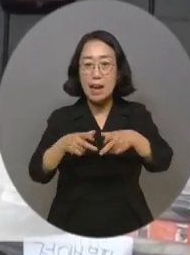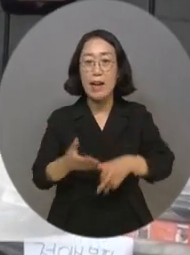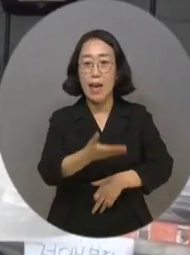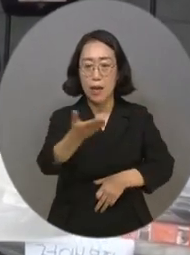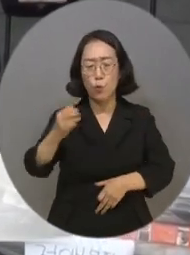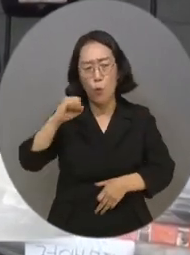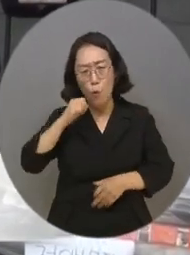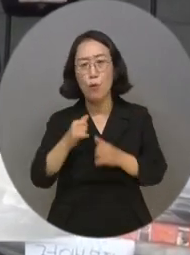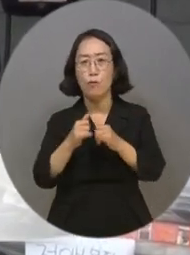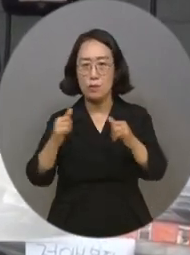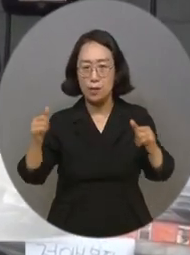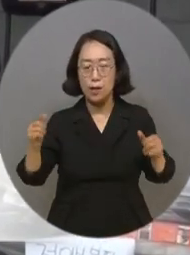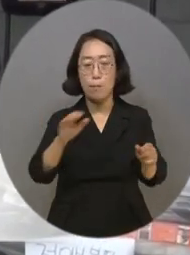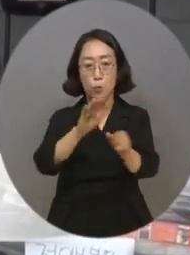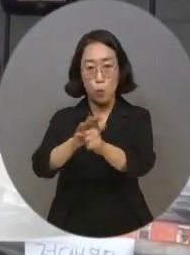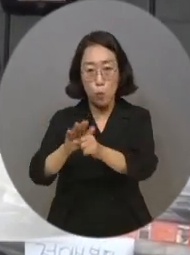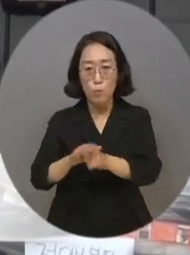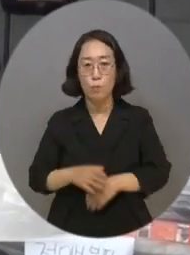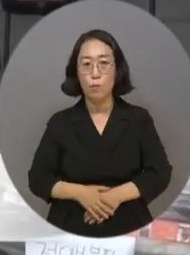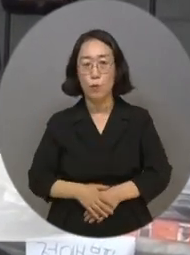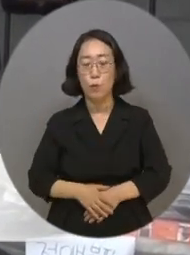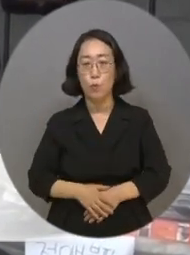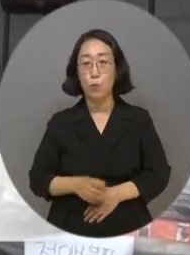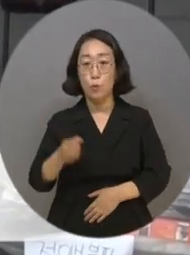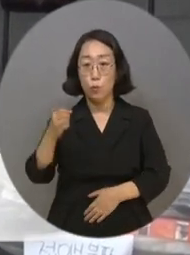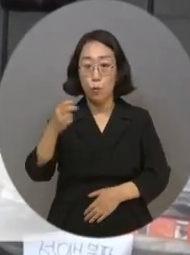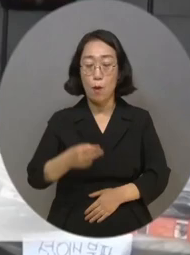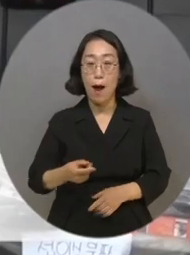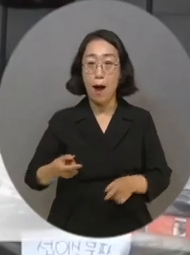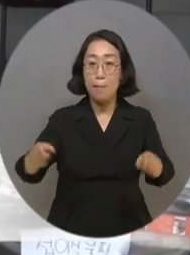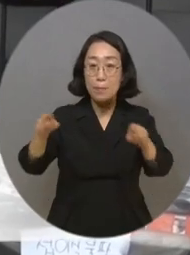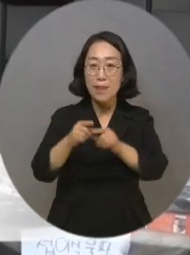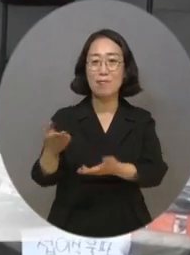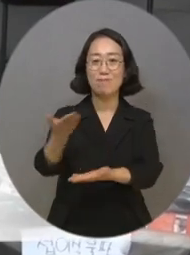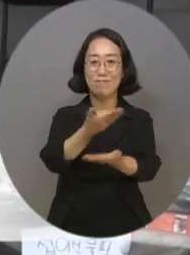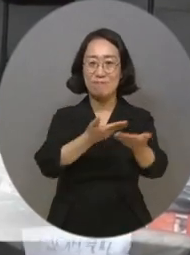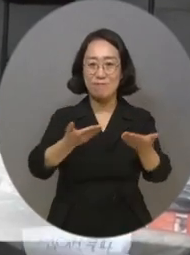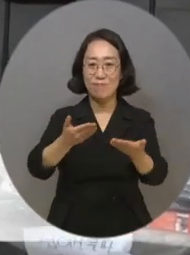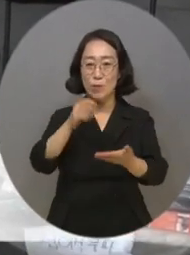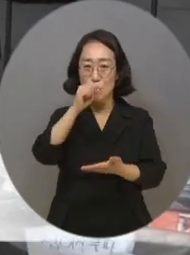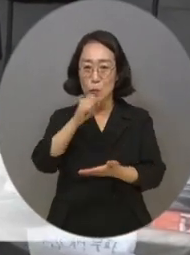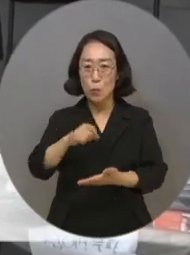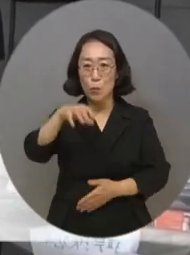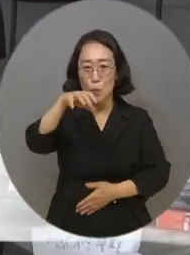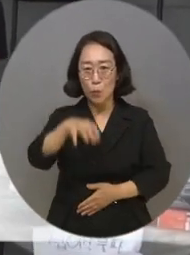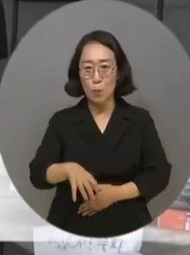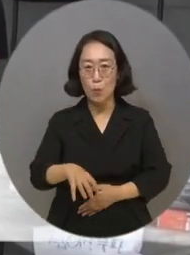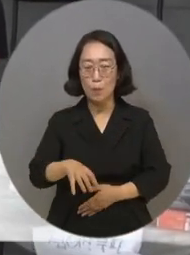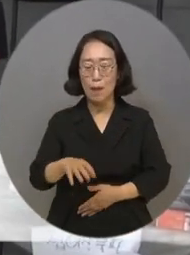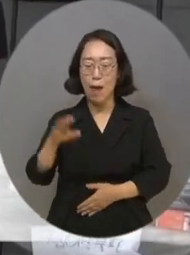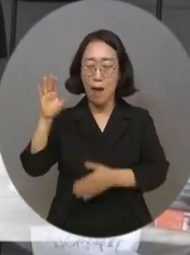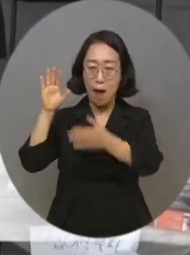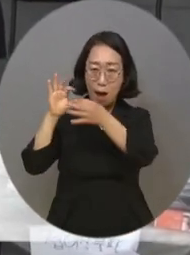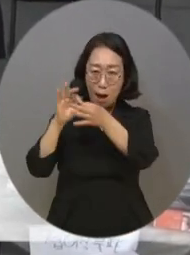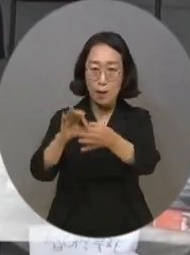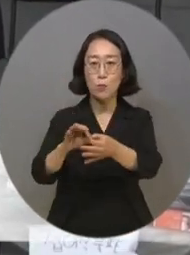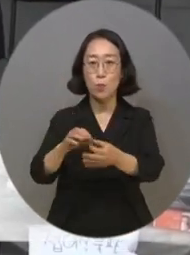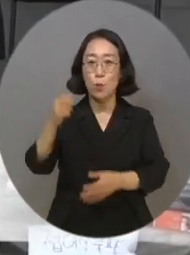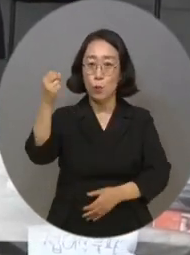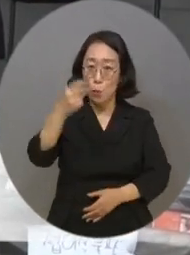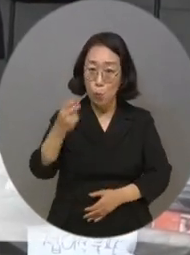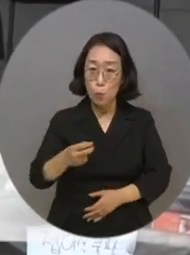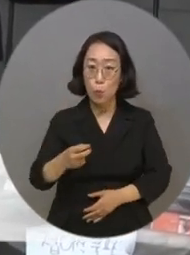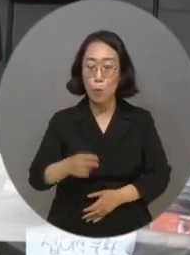어려운 분들이 도움도 받고 또 이렇게 함께 참여할 수 있는 이런 좋은 자리가 앞으로 자주 그리고